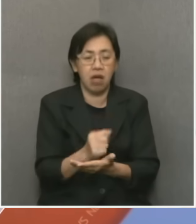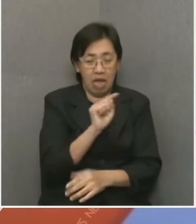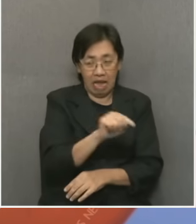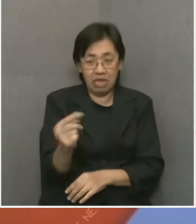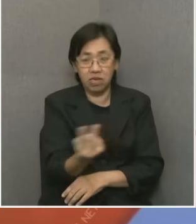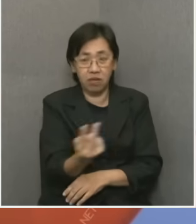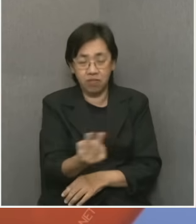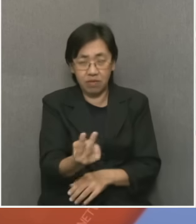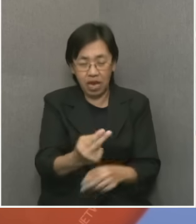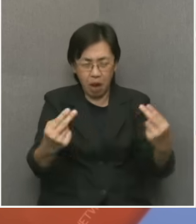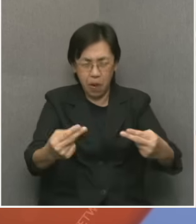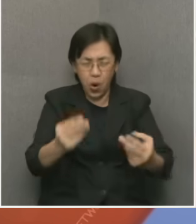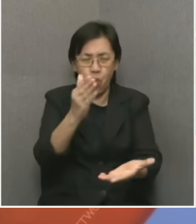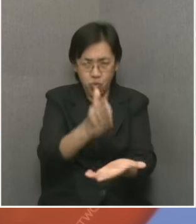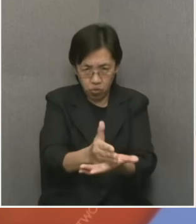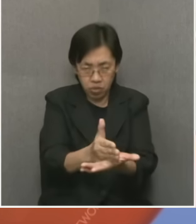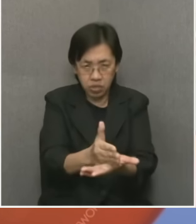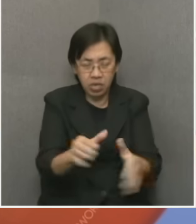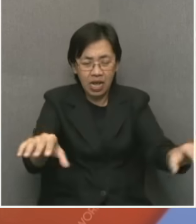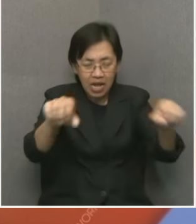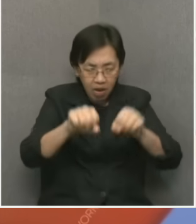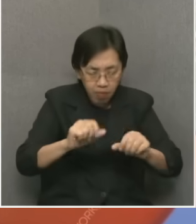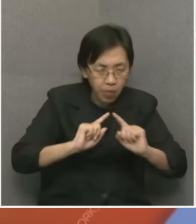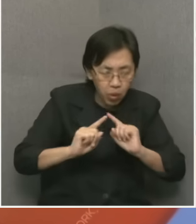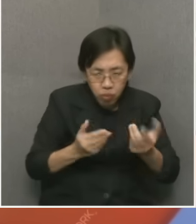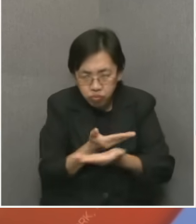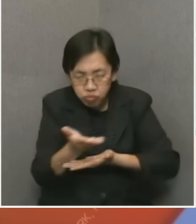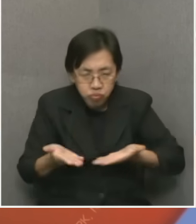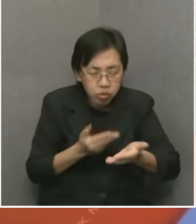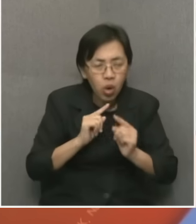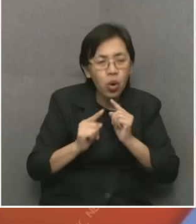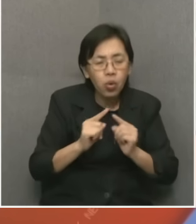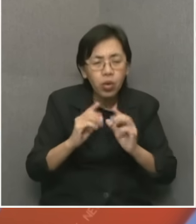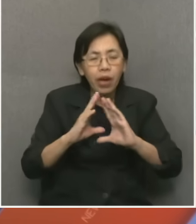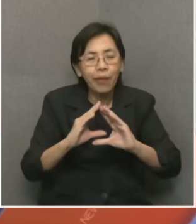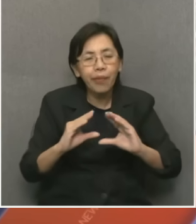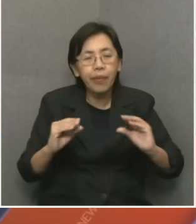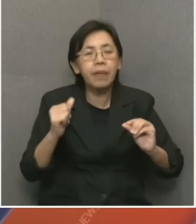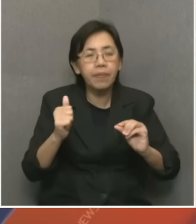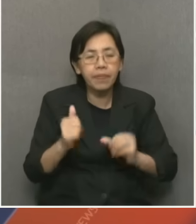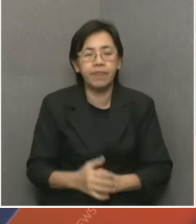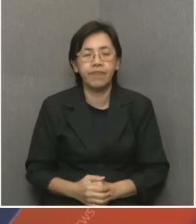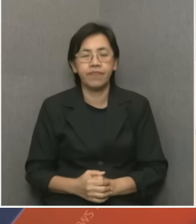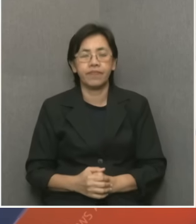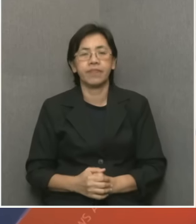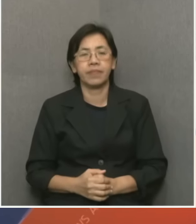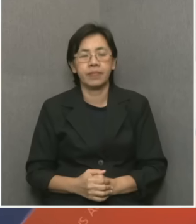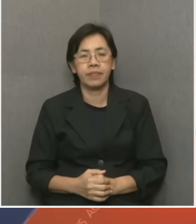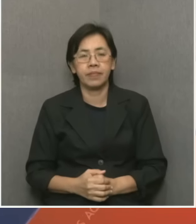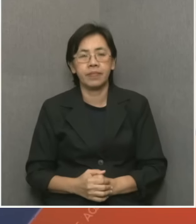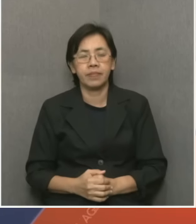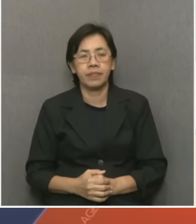ยหยุดยิงแล้วก็มาผลักดันกระบวนการเจรจาสันติภาพนะครับอีกครั้งหนึ่งครับ